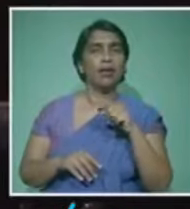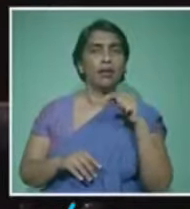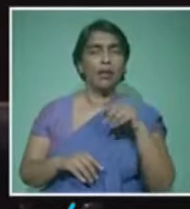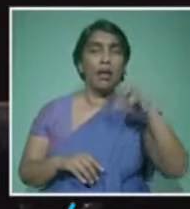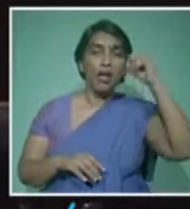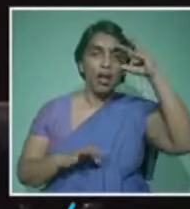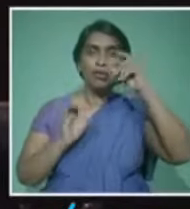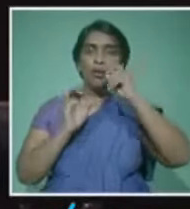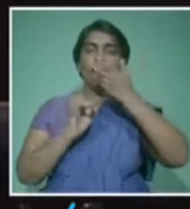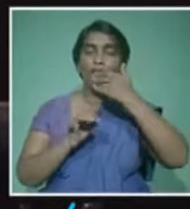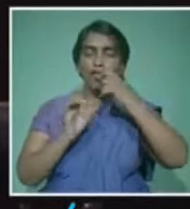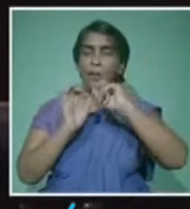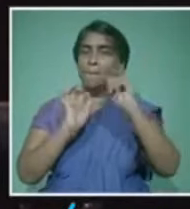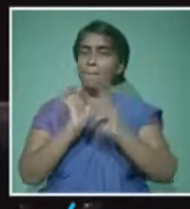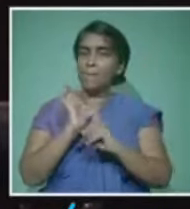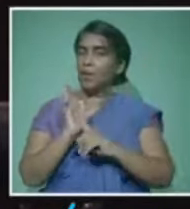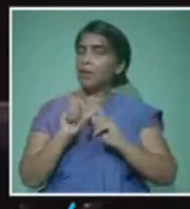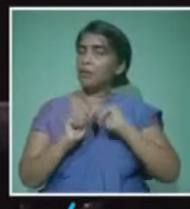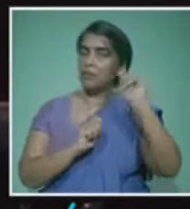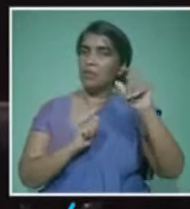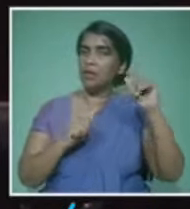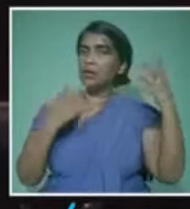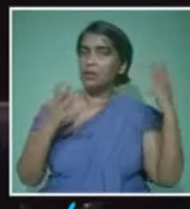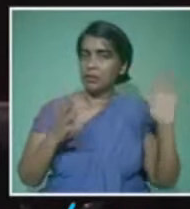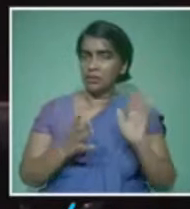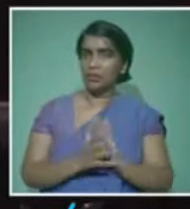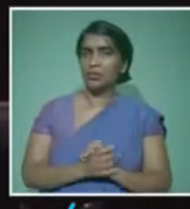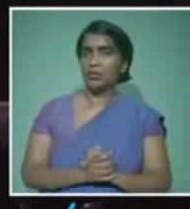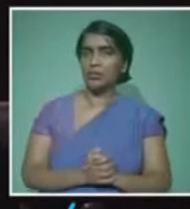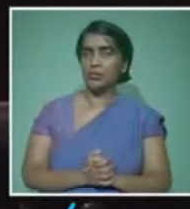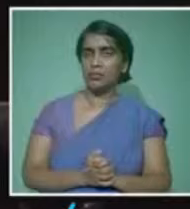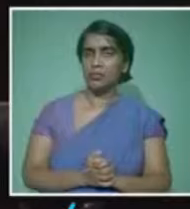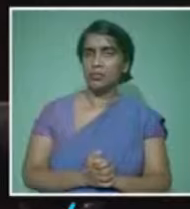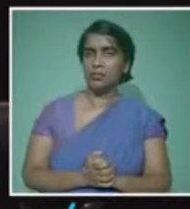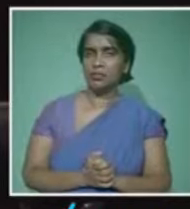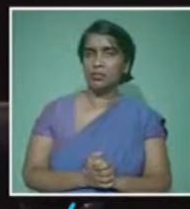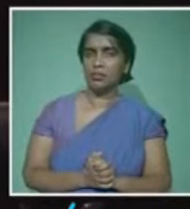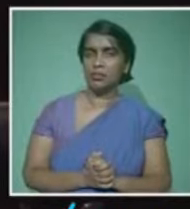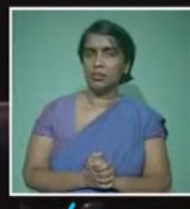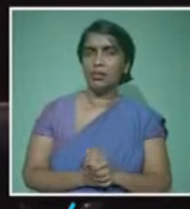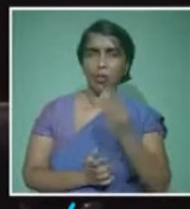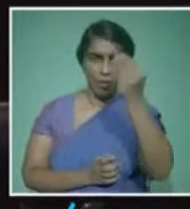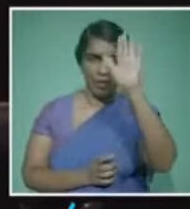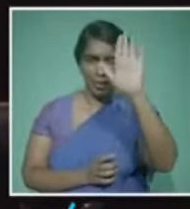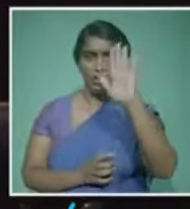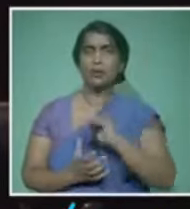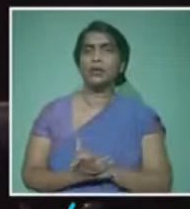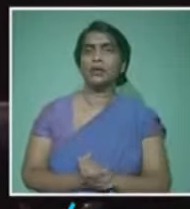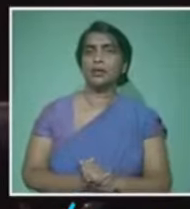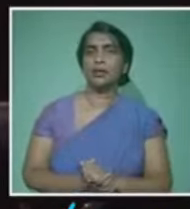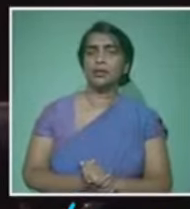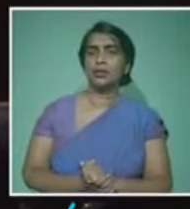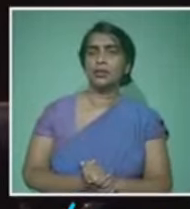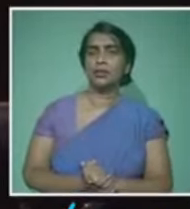लाइट बिल वाटर बिल सियाल मांगे वाला दिन मांगे प्रसाद पास करो नियोजन कथा है तुम्हारा बड़ा कि मैं विना मुकद